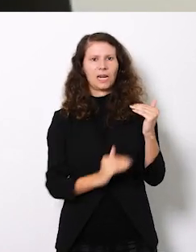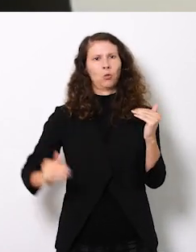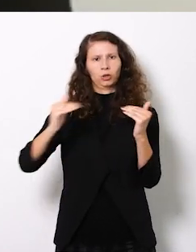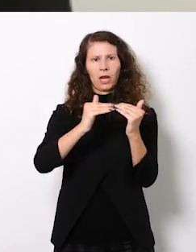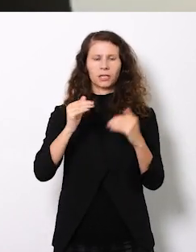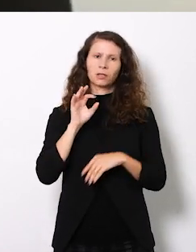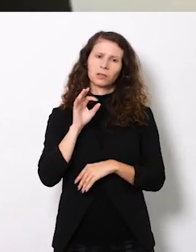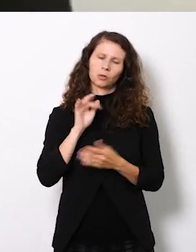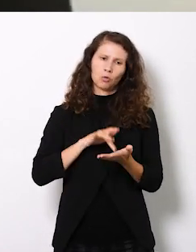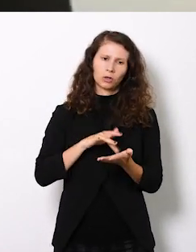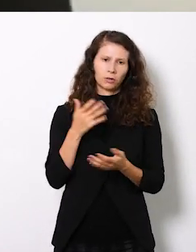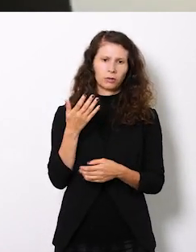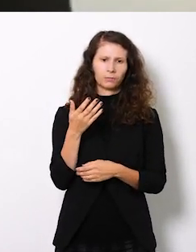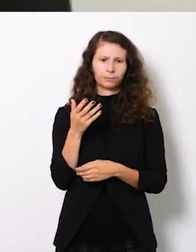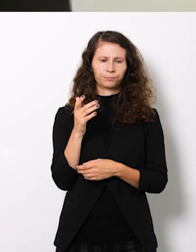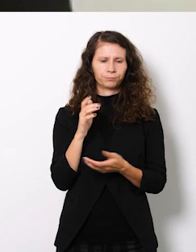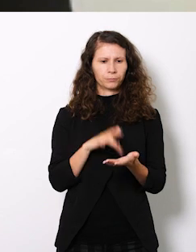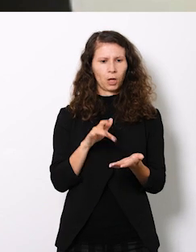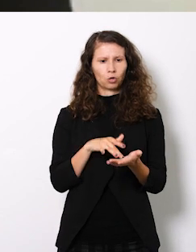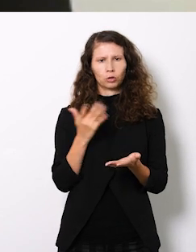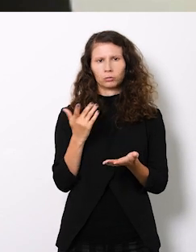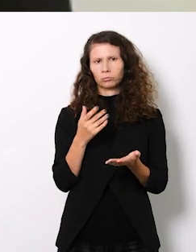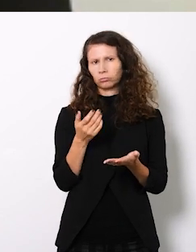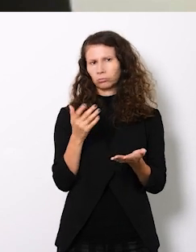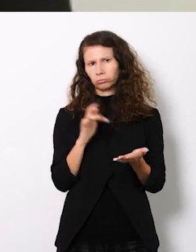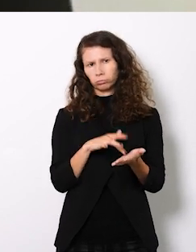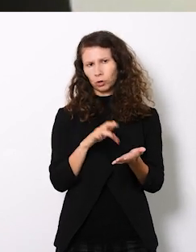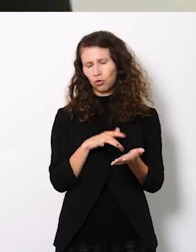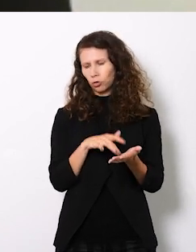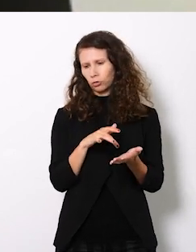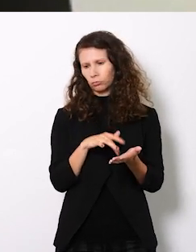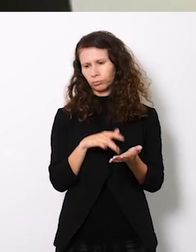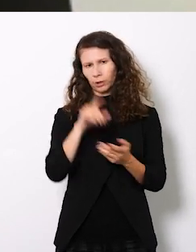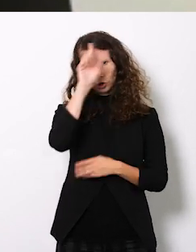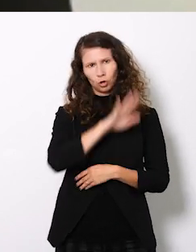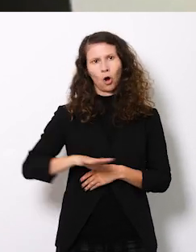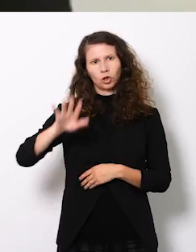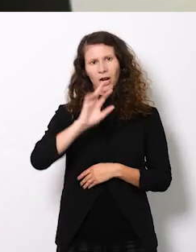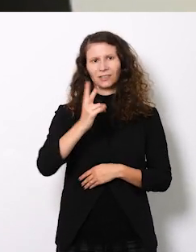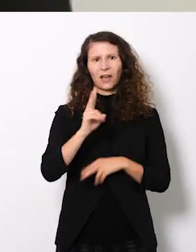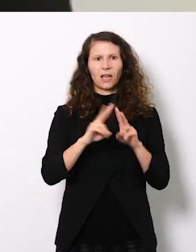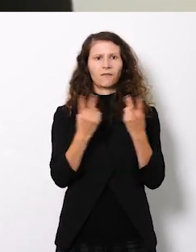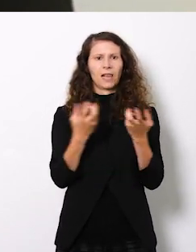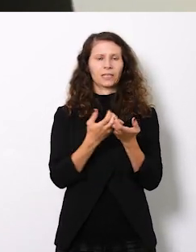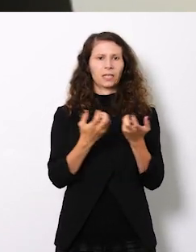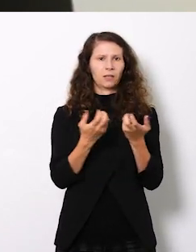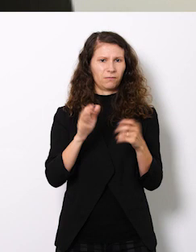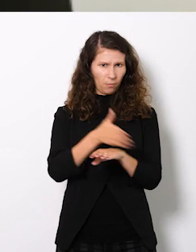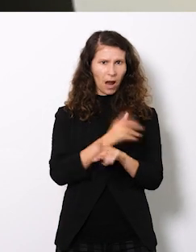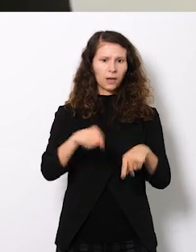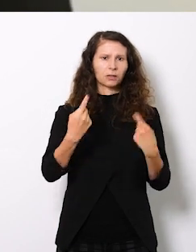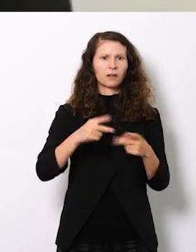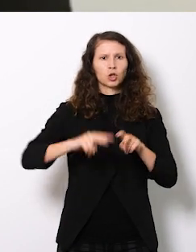der verlorenen Gebiete in Deutschland nach dem Zweiten Weltkrieg, wollte man die